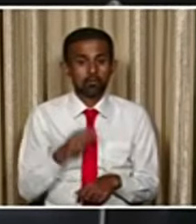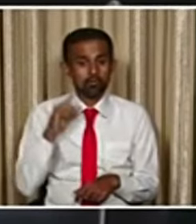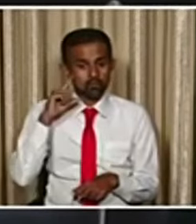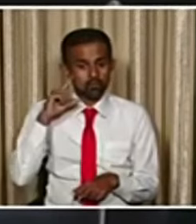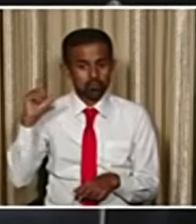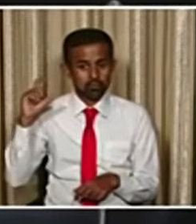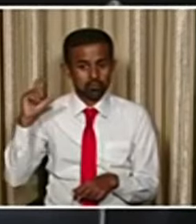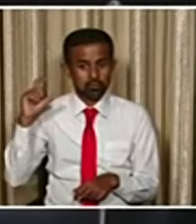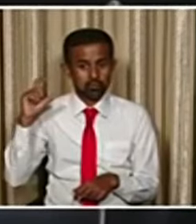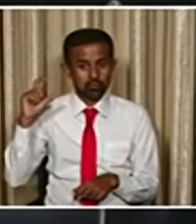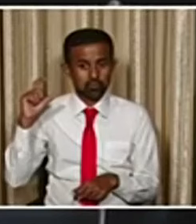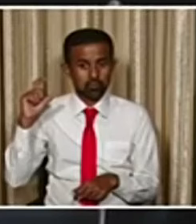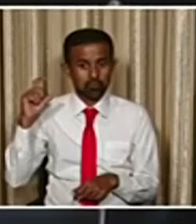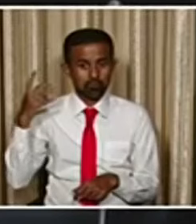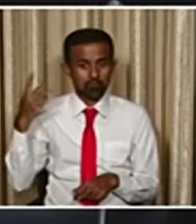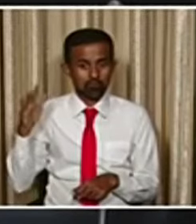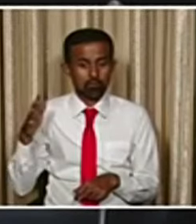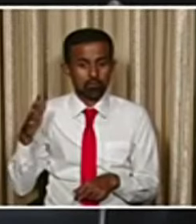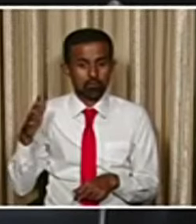ವೆಚ್ಚ